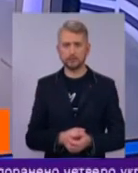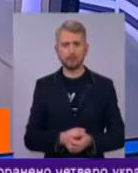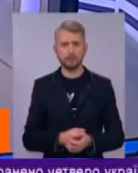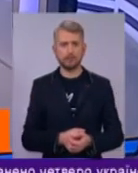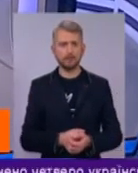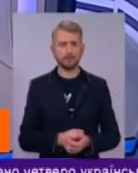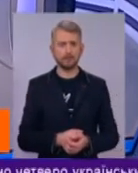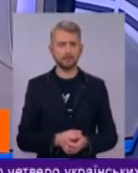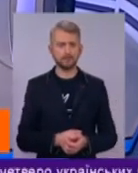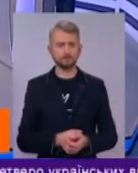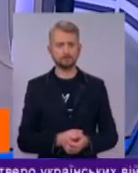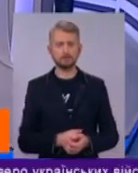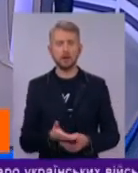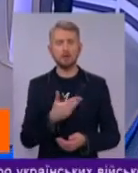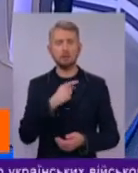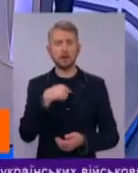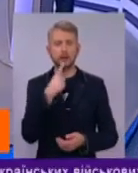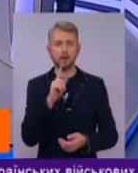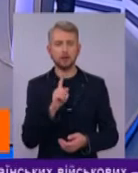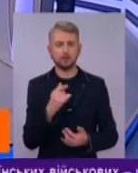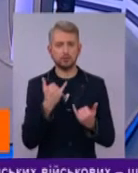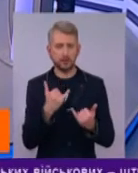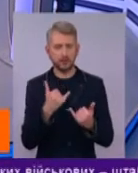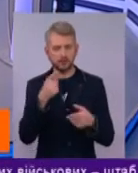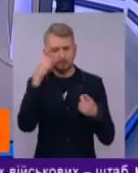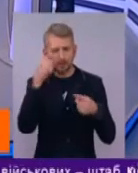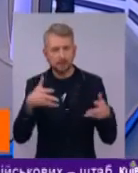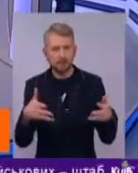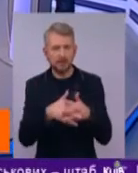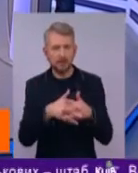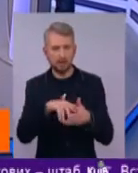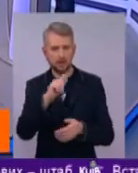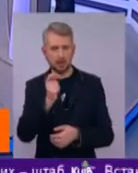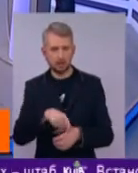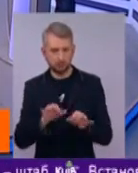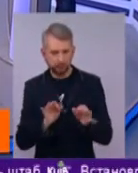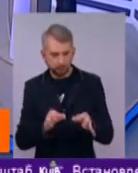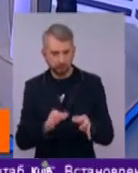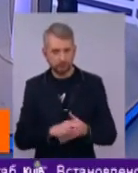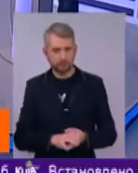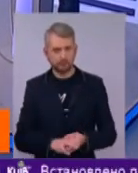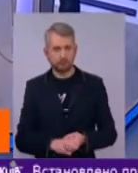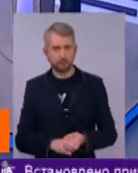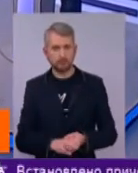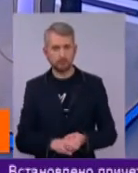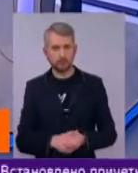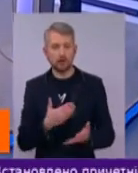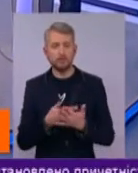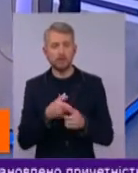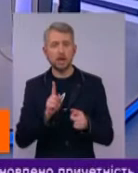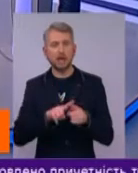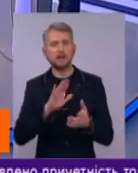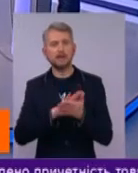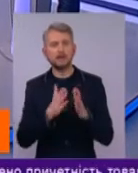Ну, мы говорили, что идет гибридная война. И вот это